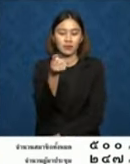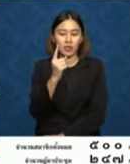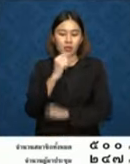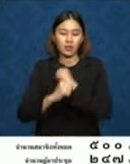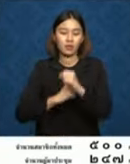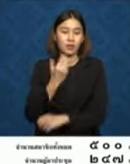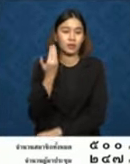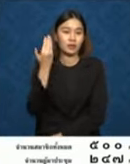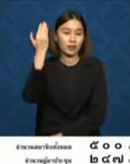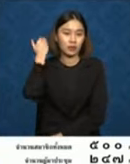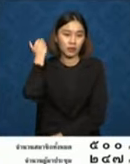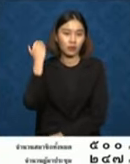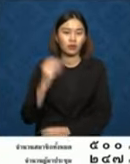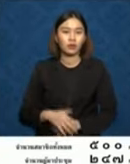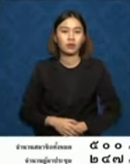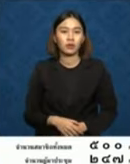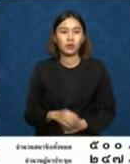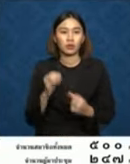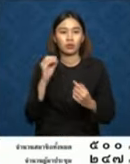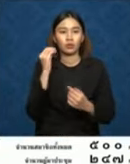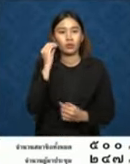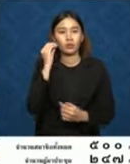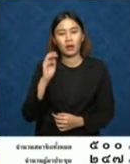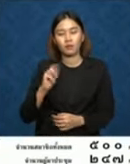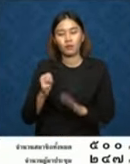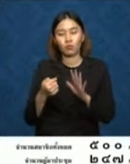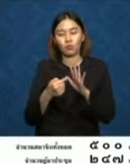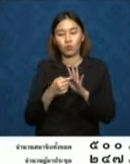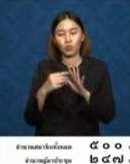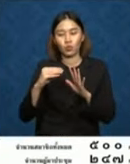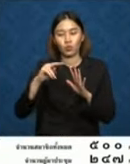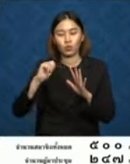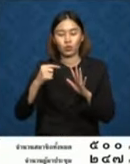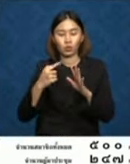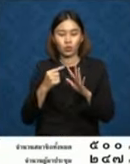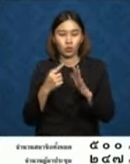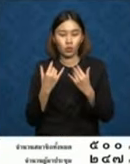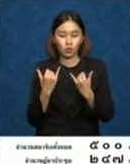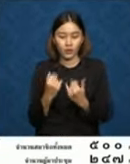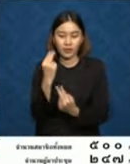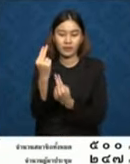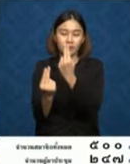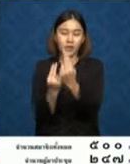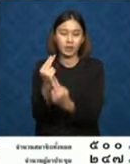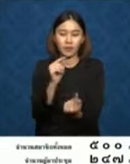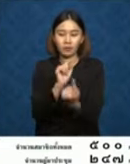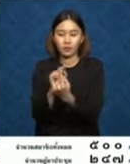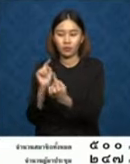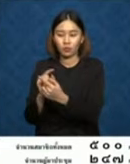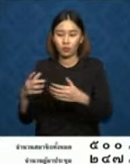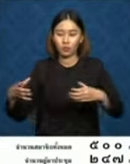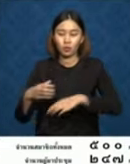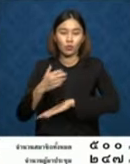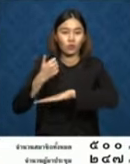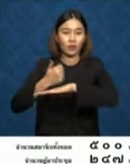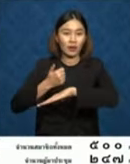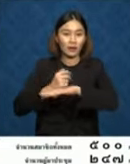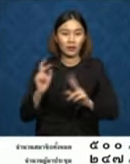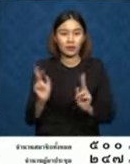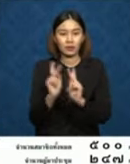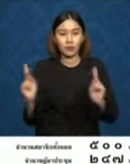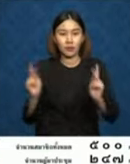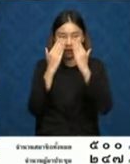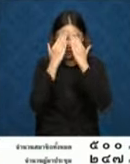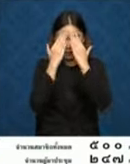ปีที่แล้วครับท่านประธานที่บ้านมูลนุจังหวัดนราธิวาสและวันนี้ก็ได้เข้าไปเยี่ยมพบปะคณะผู้บริหารกรรมการอิสล